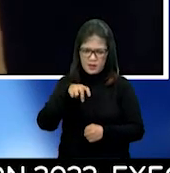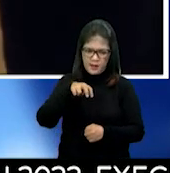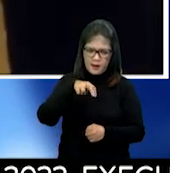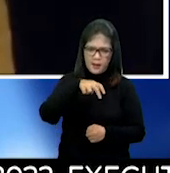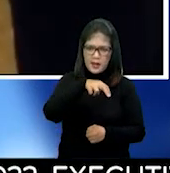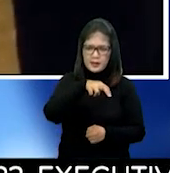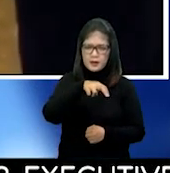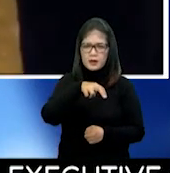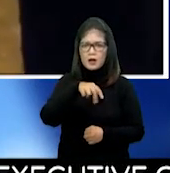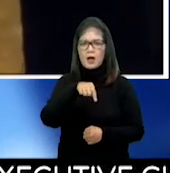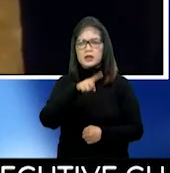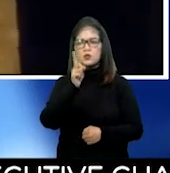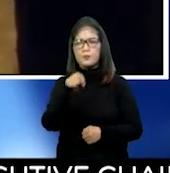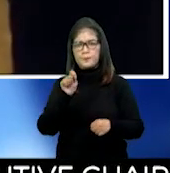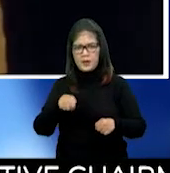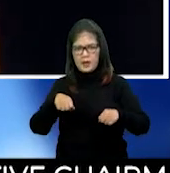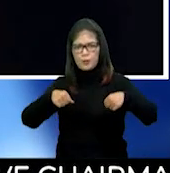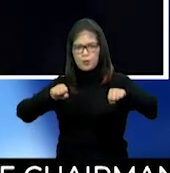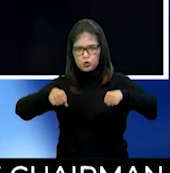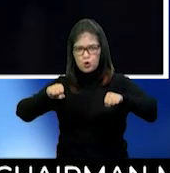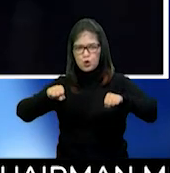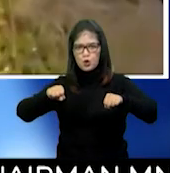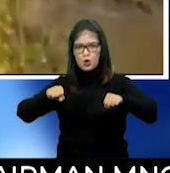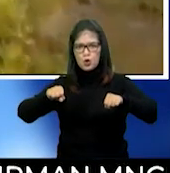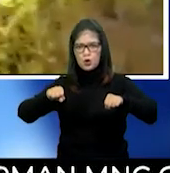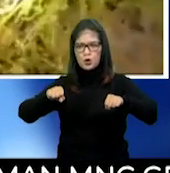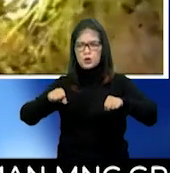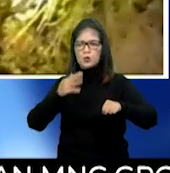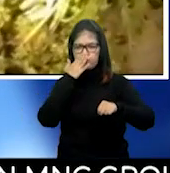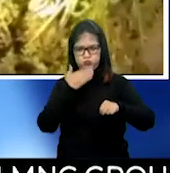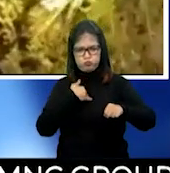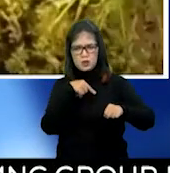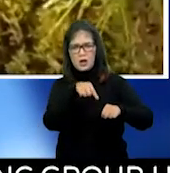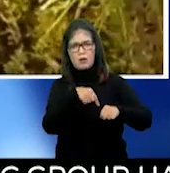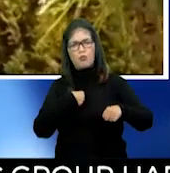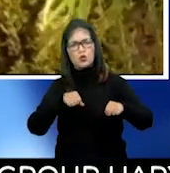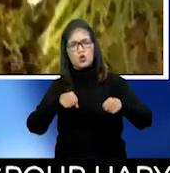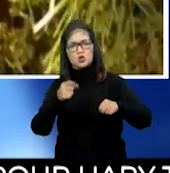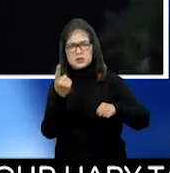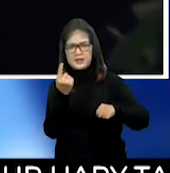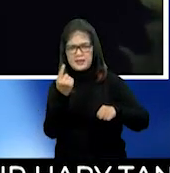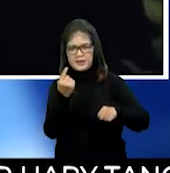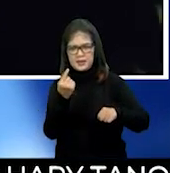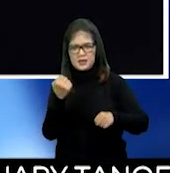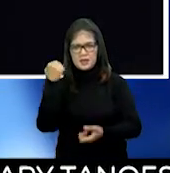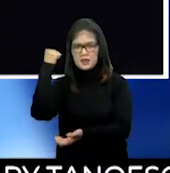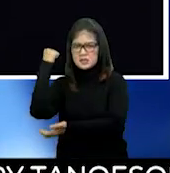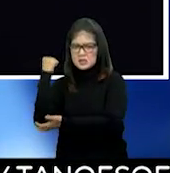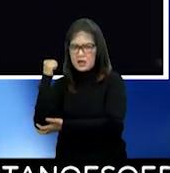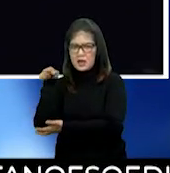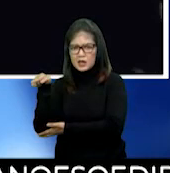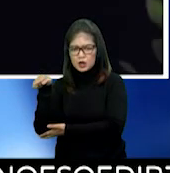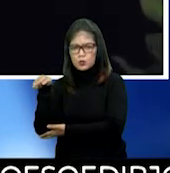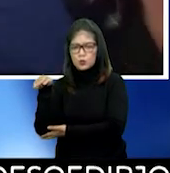menggunakan sepeda motor miliknya dengan menurut pengakuan tersangka secara